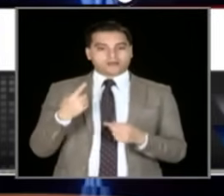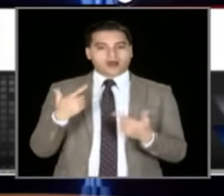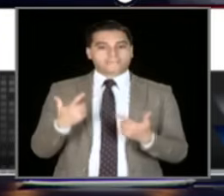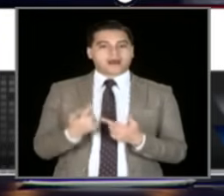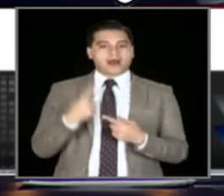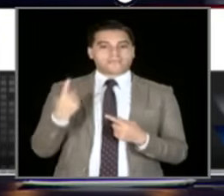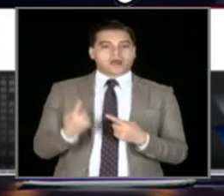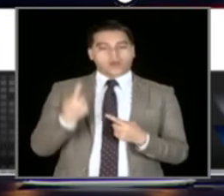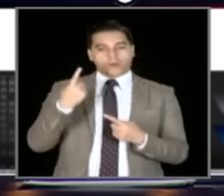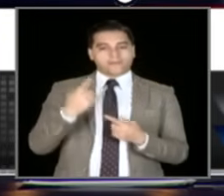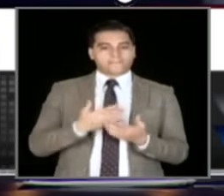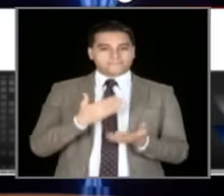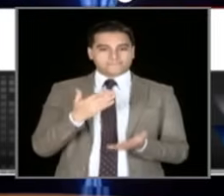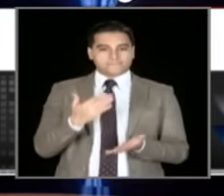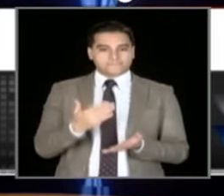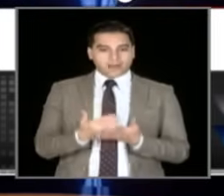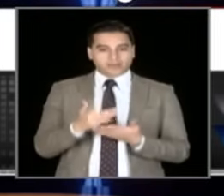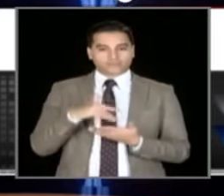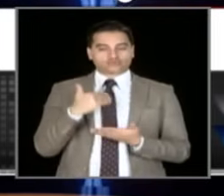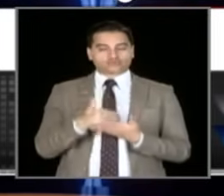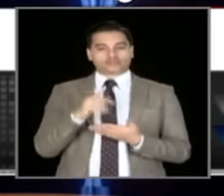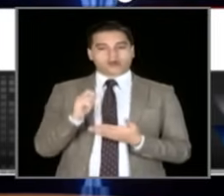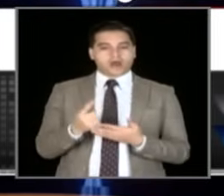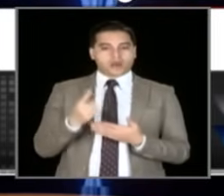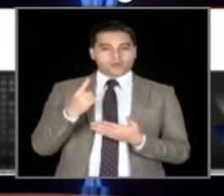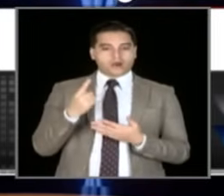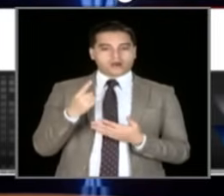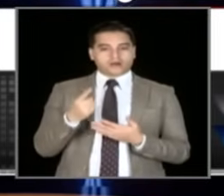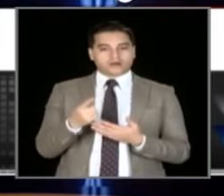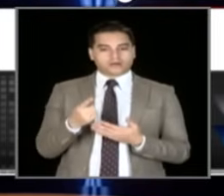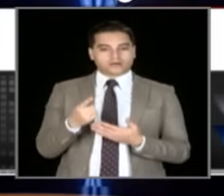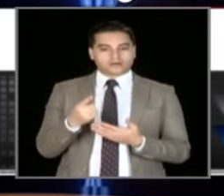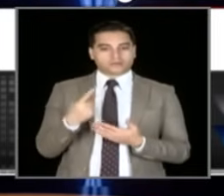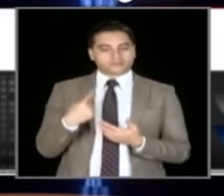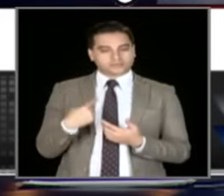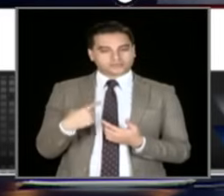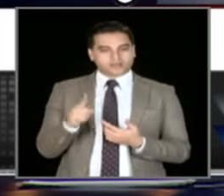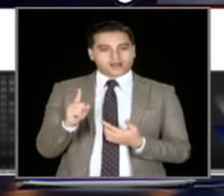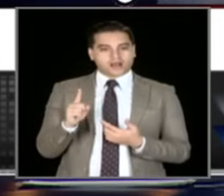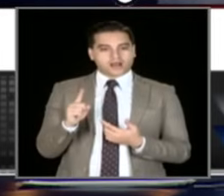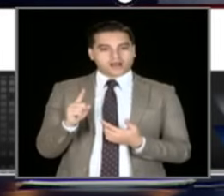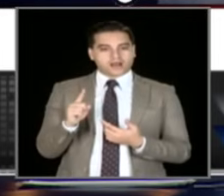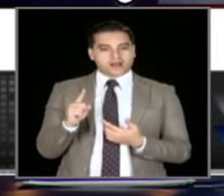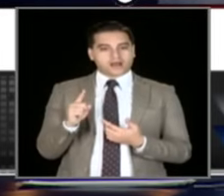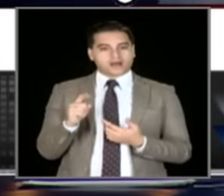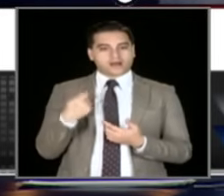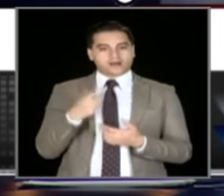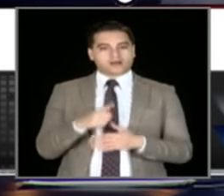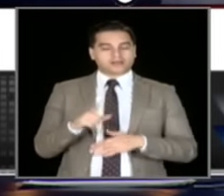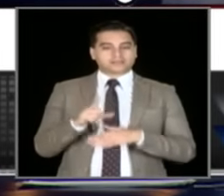طول. بعد الحرب العالمية الأولى. وبعديه هندنبرغ، ما فيش غيرهم لحد هتلر. هو جه بعده وتولى